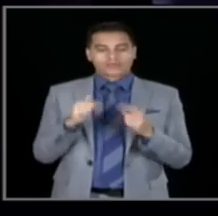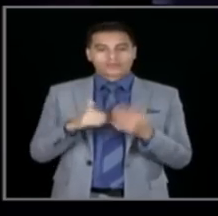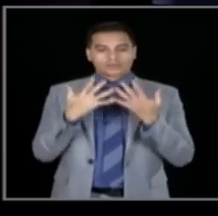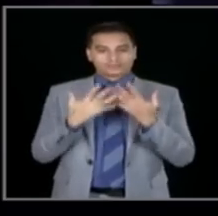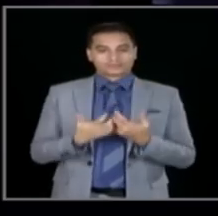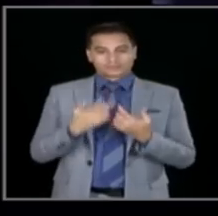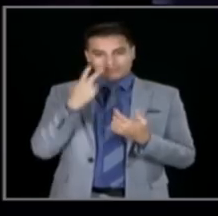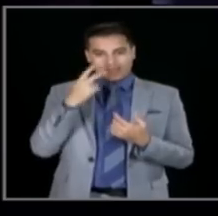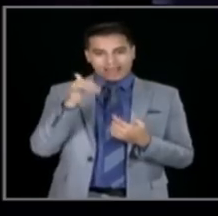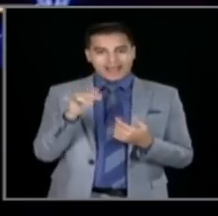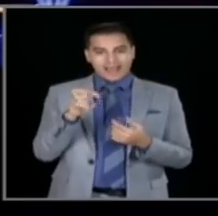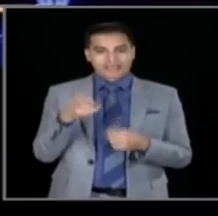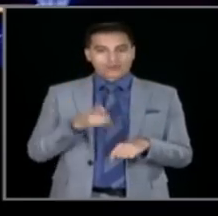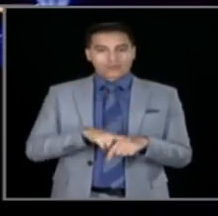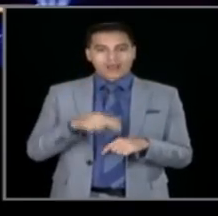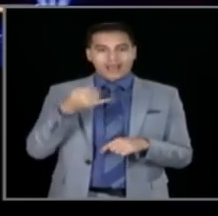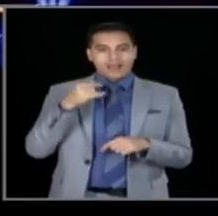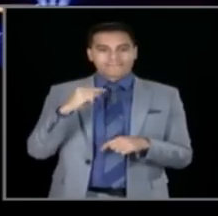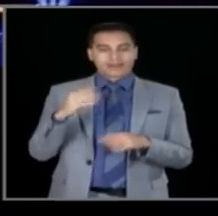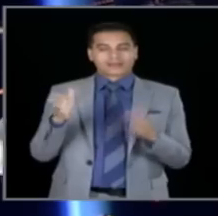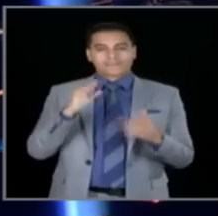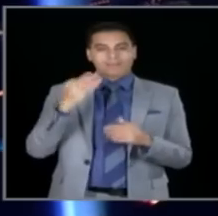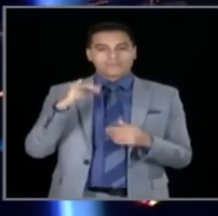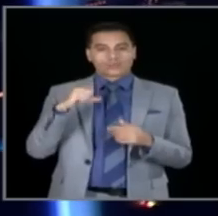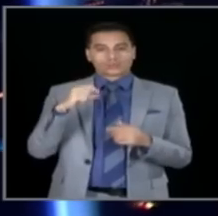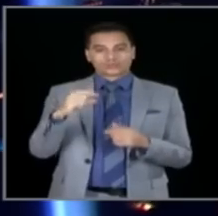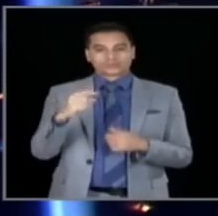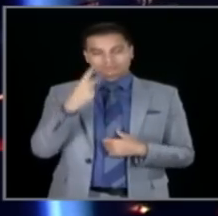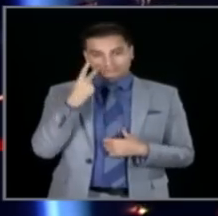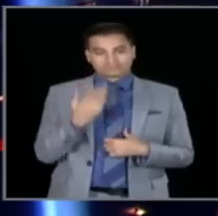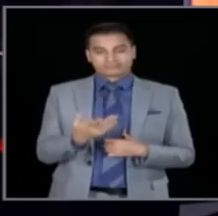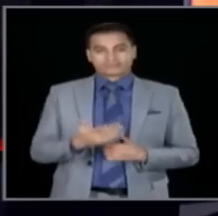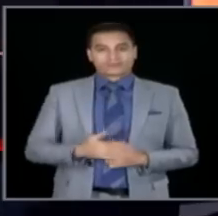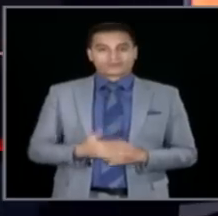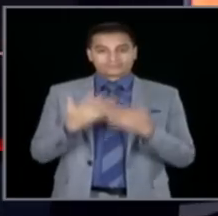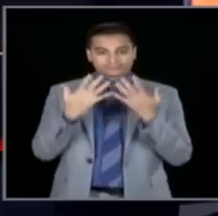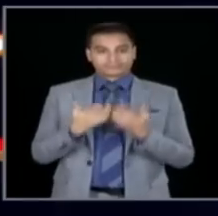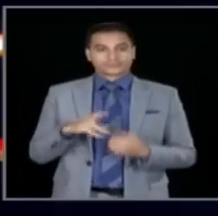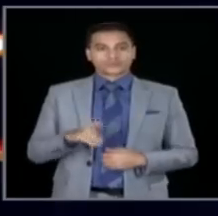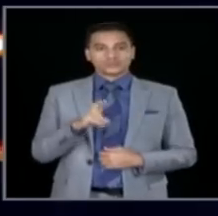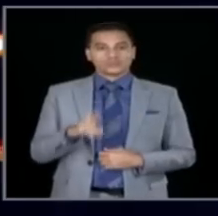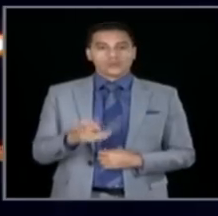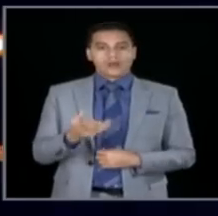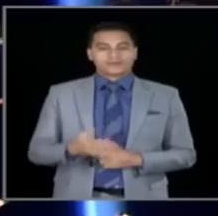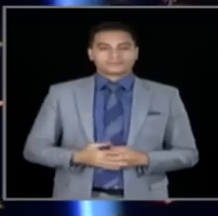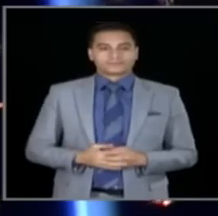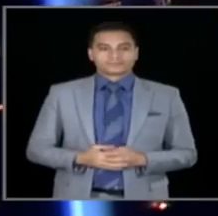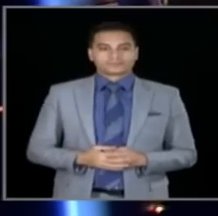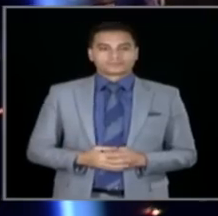القدرات الذهنية. آية وأحمد محمود، أحمد محمود وآية. قدرات ذهنية. والسؤال